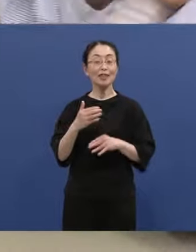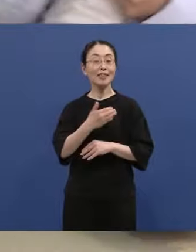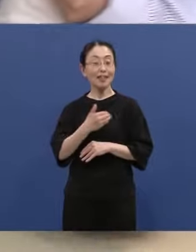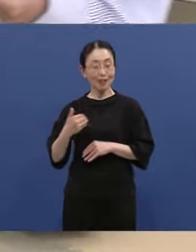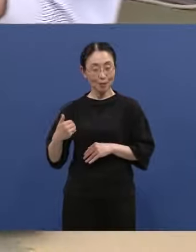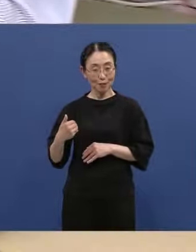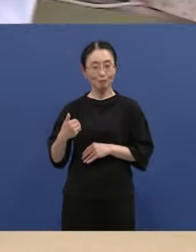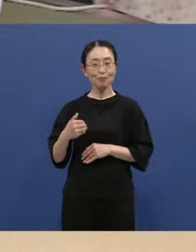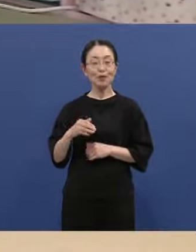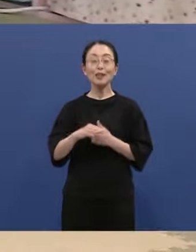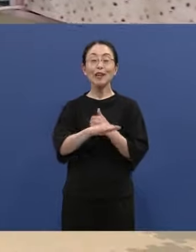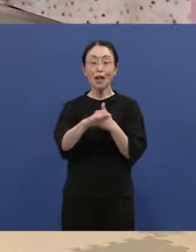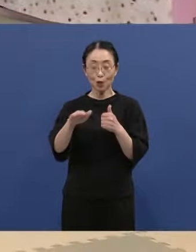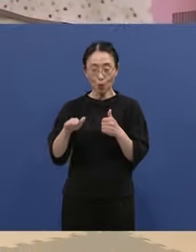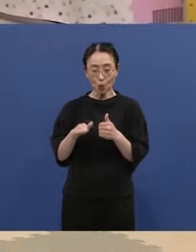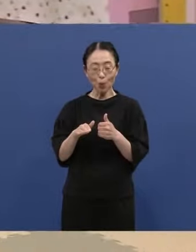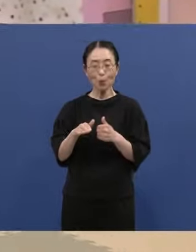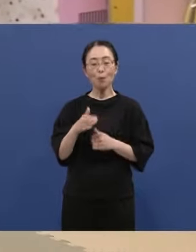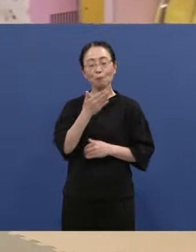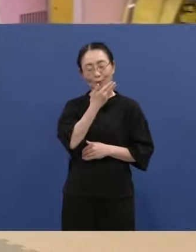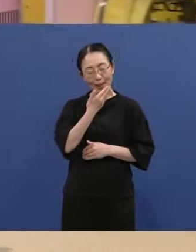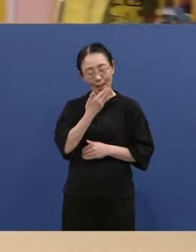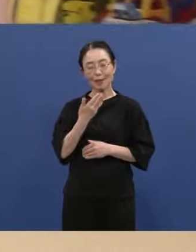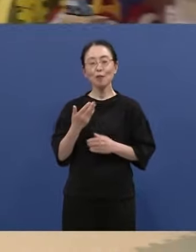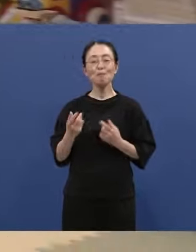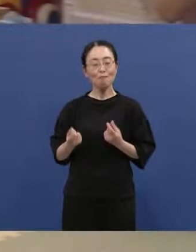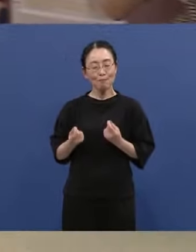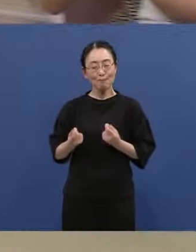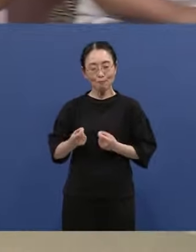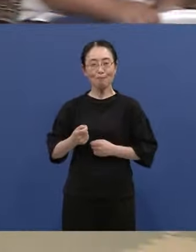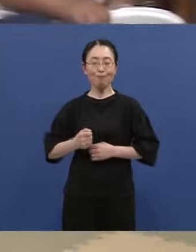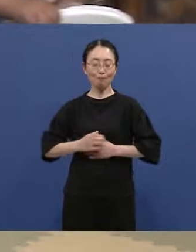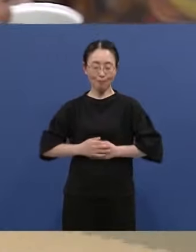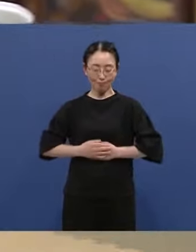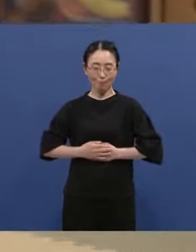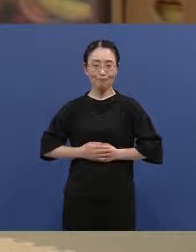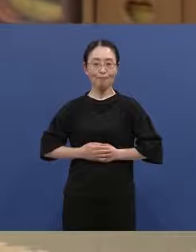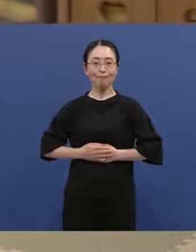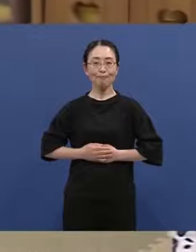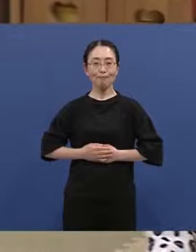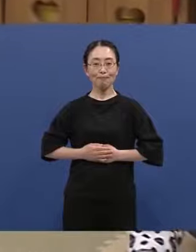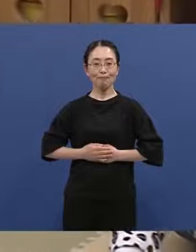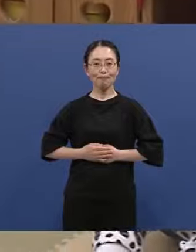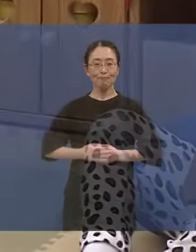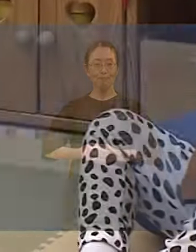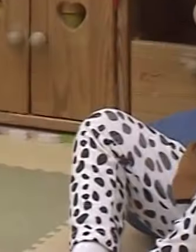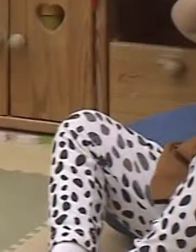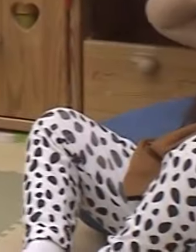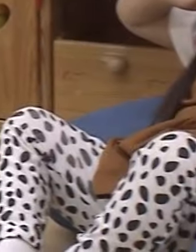やすい環境を整えていきたいと心がけています。